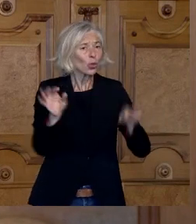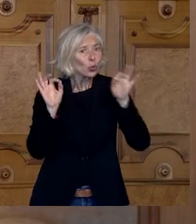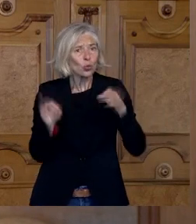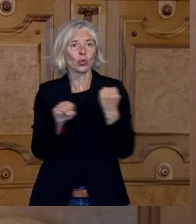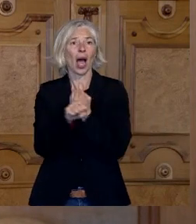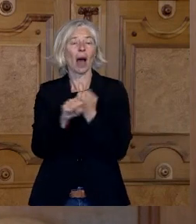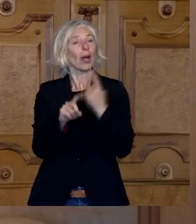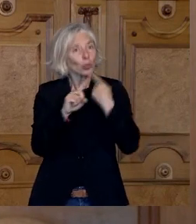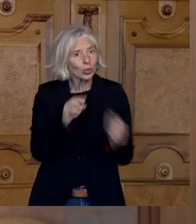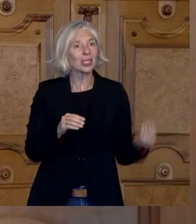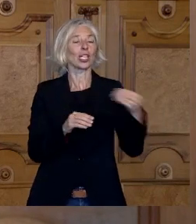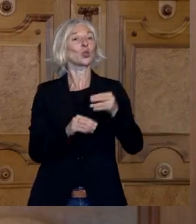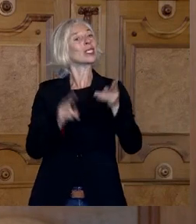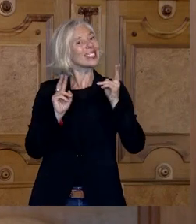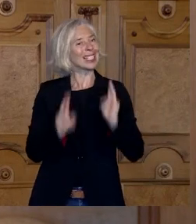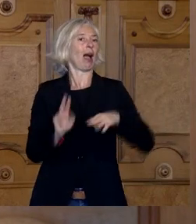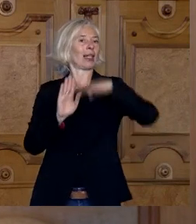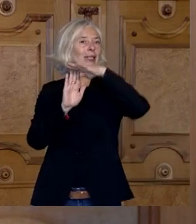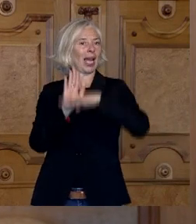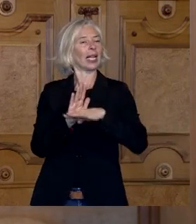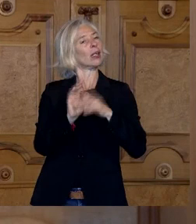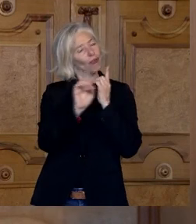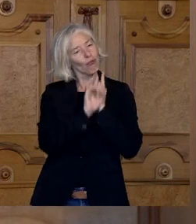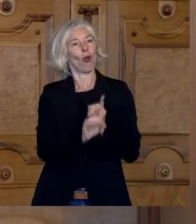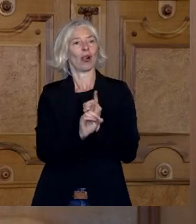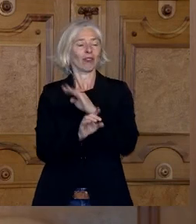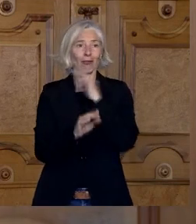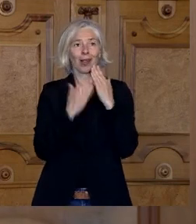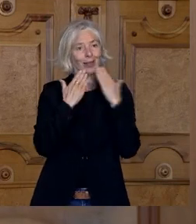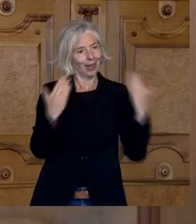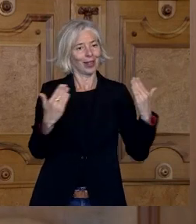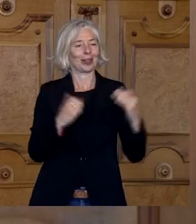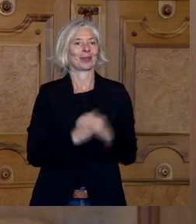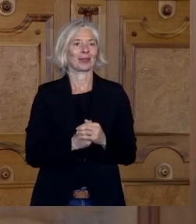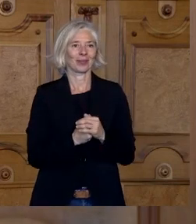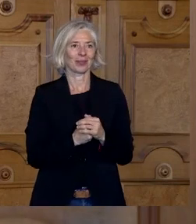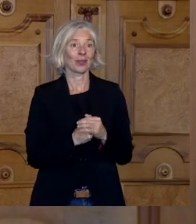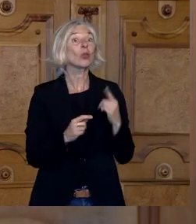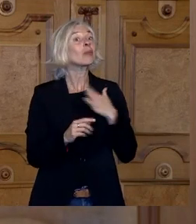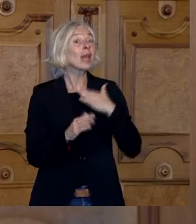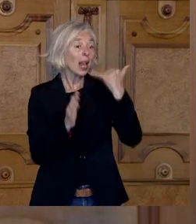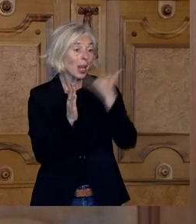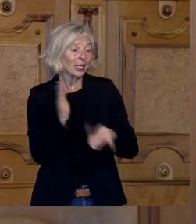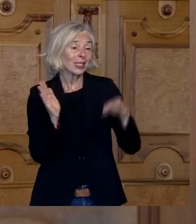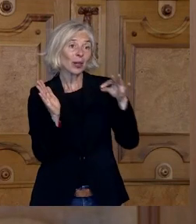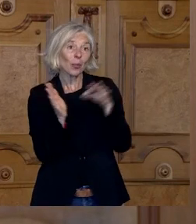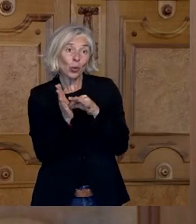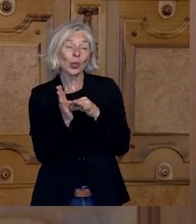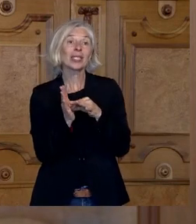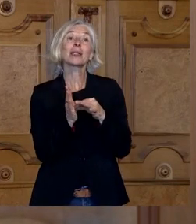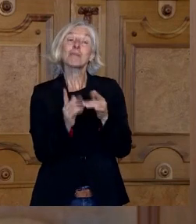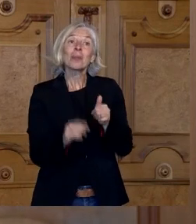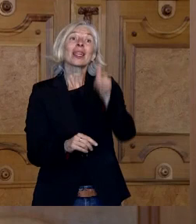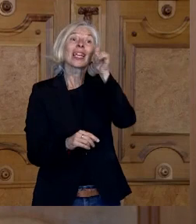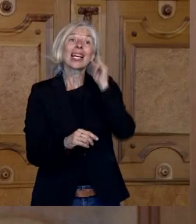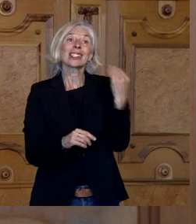auch die Sicherheitsmaßnahmen aber ungeschmälert einhalten. Als Letztes darf ich vielleicht von der Führungsgruppe